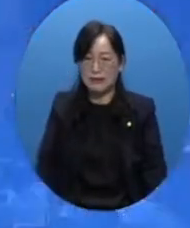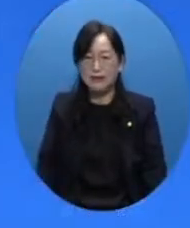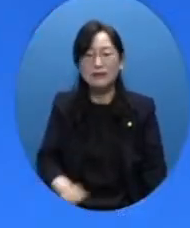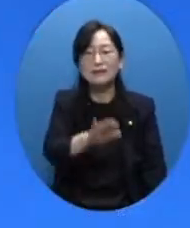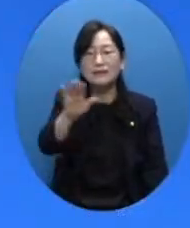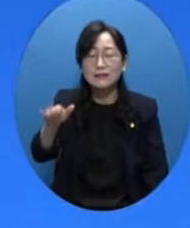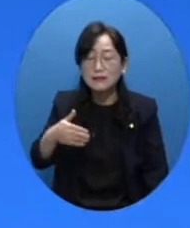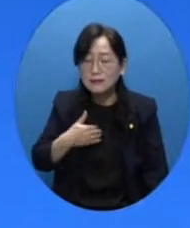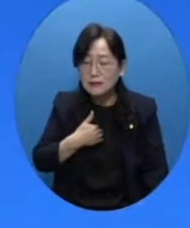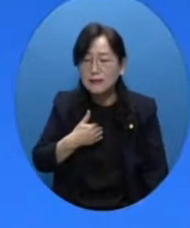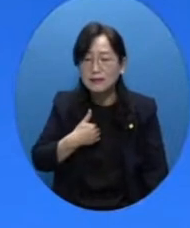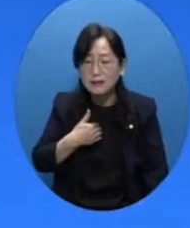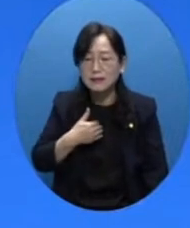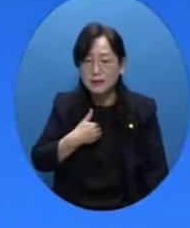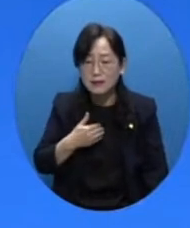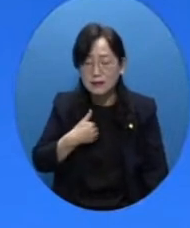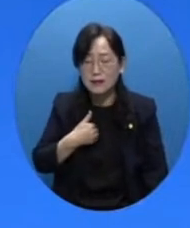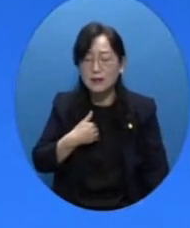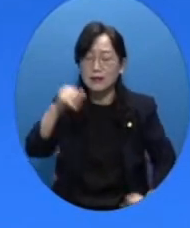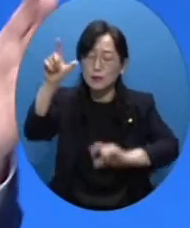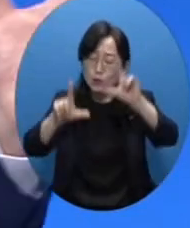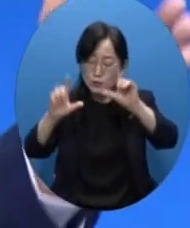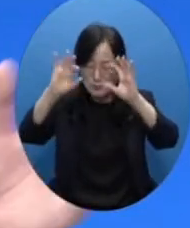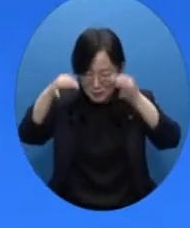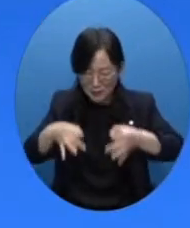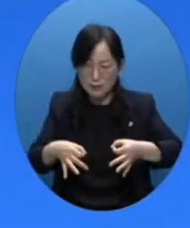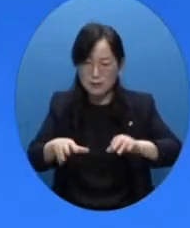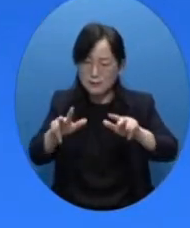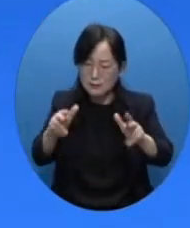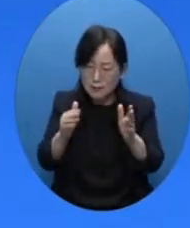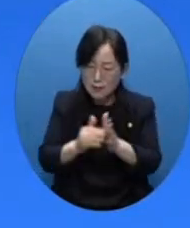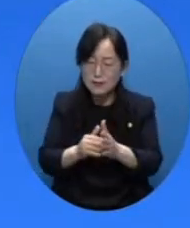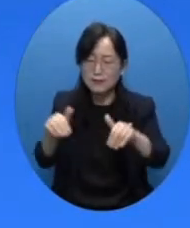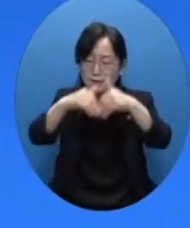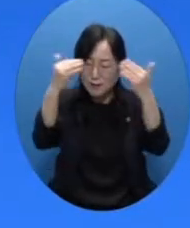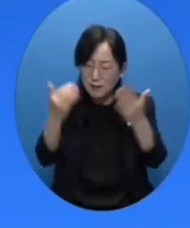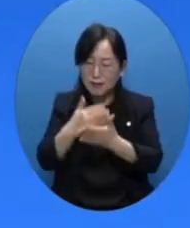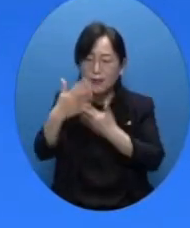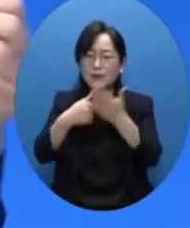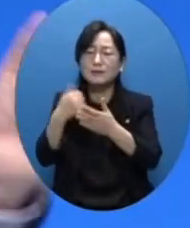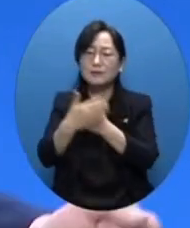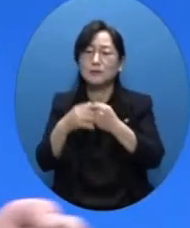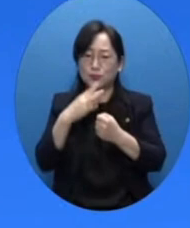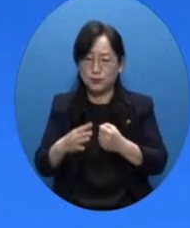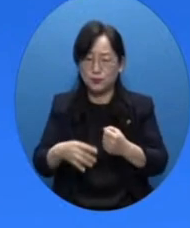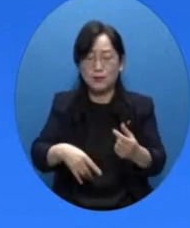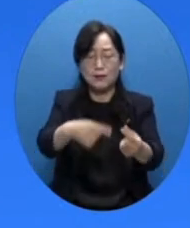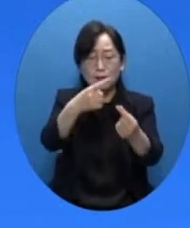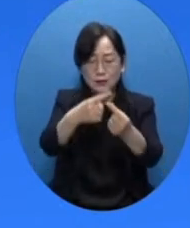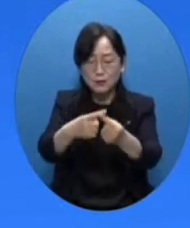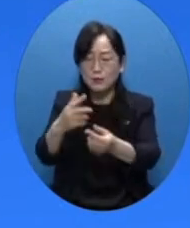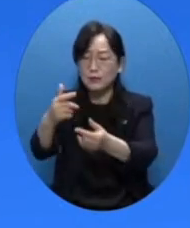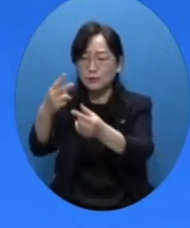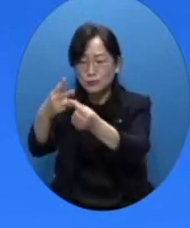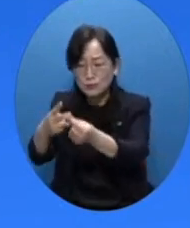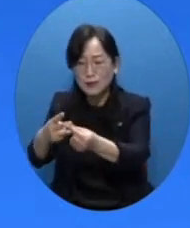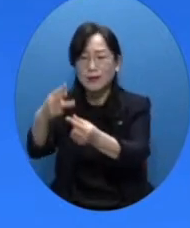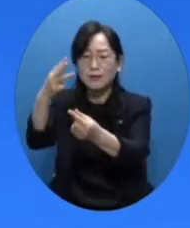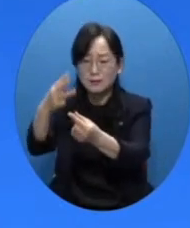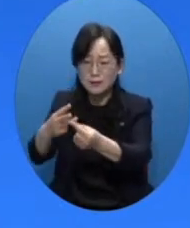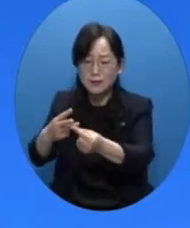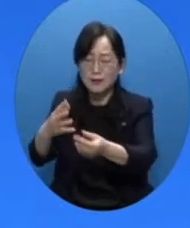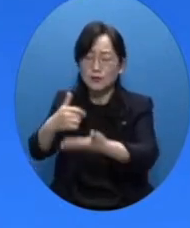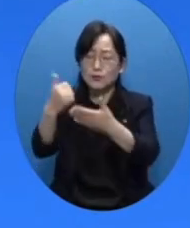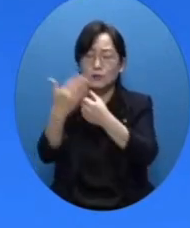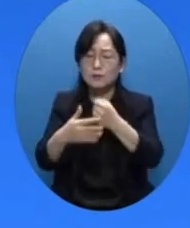나 된 것 오늘 여기까지 1 게 되 거지 모두 주님의 은혜 이기 때문에 첫째도 주님의 은 해요 주 쳐도 취지로 해야되요 맞아 보도